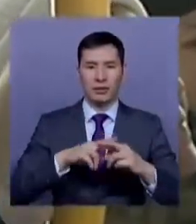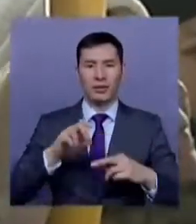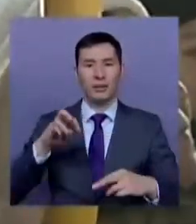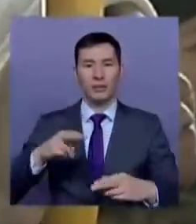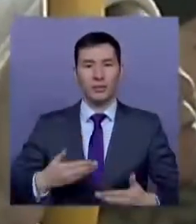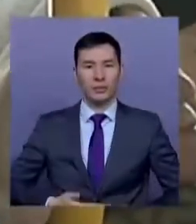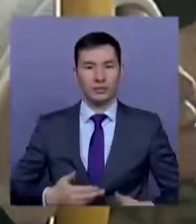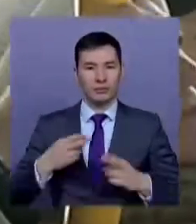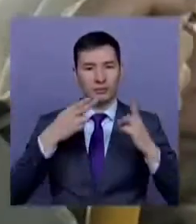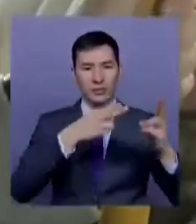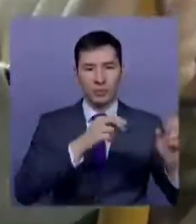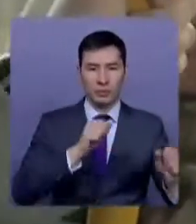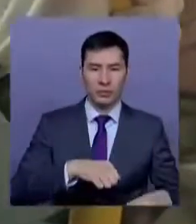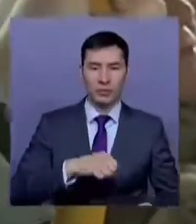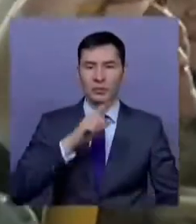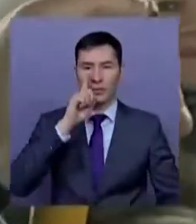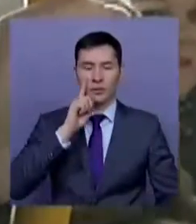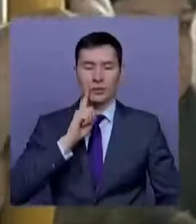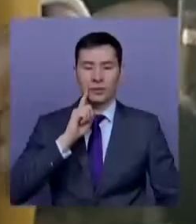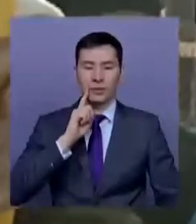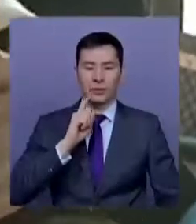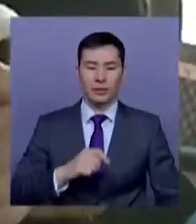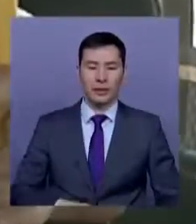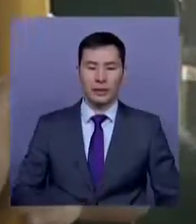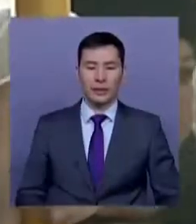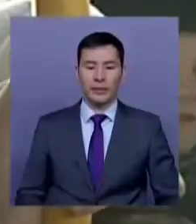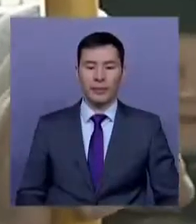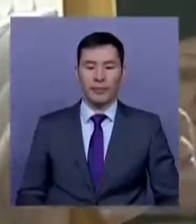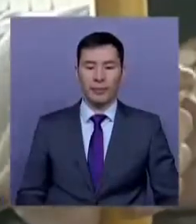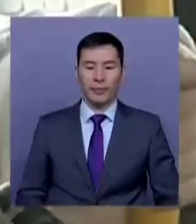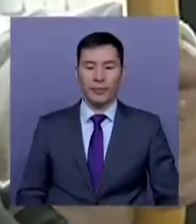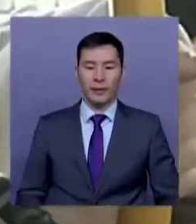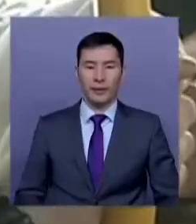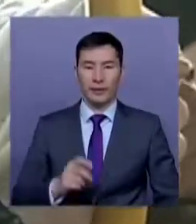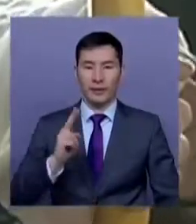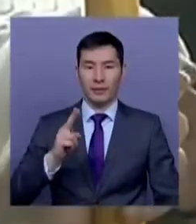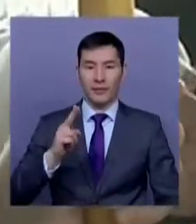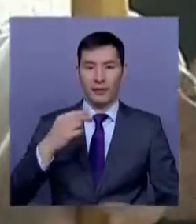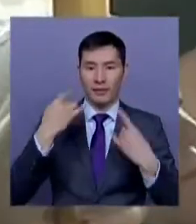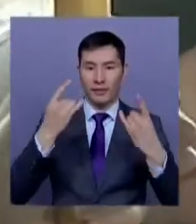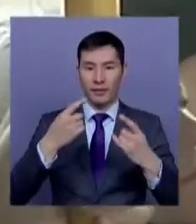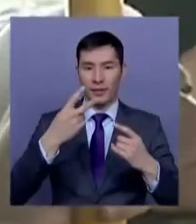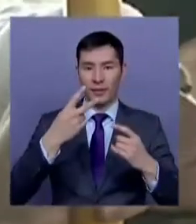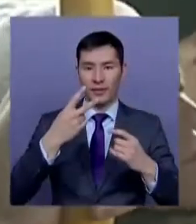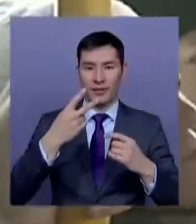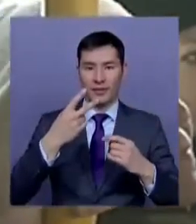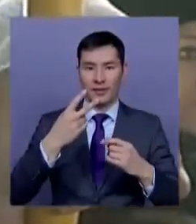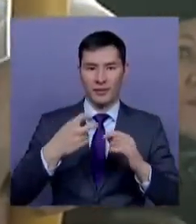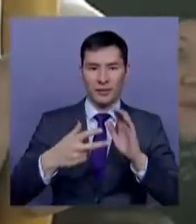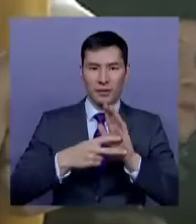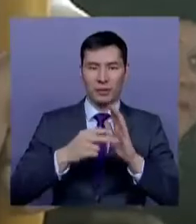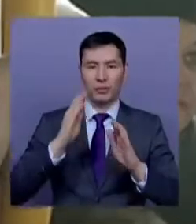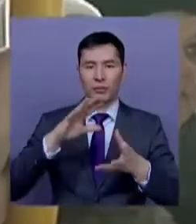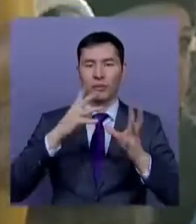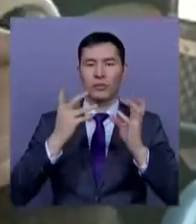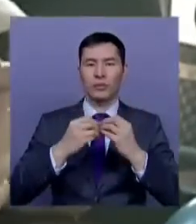емханасына барады. Әрине тағы да осы маршрутта 24 автобус болады. Оның арасы, автобустың